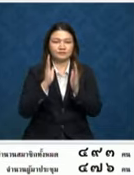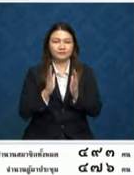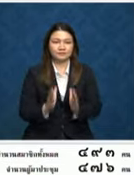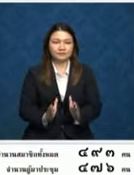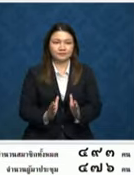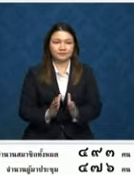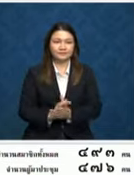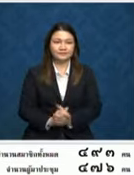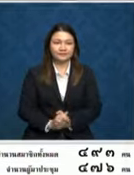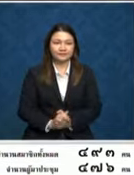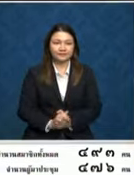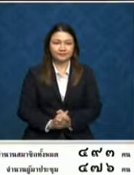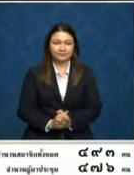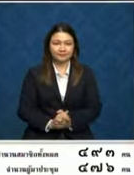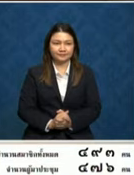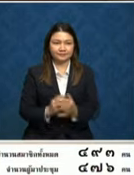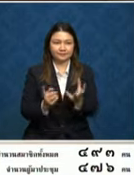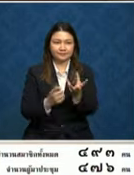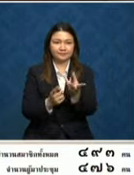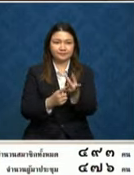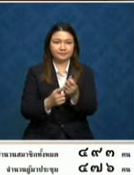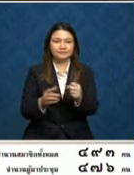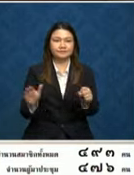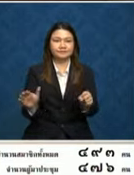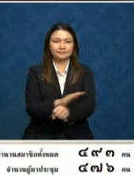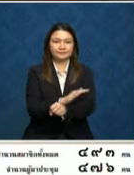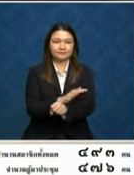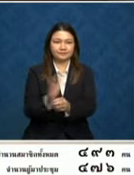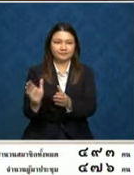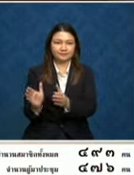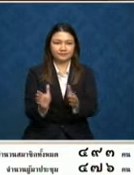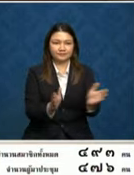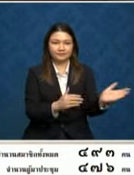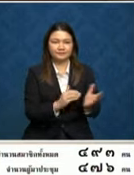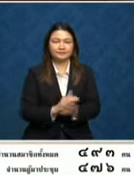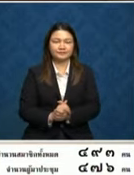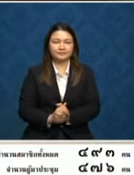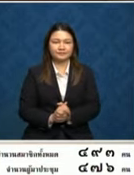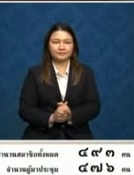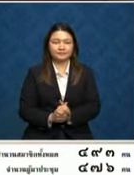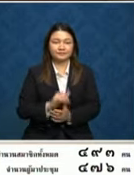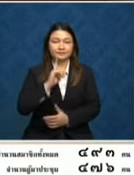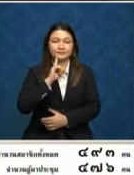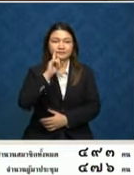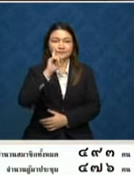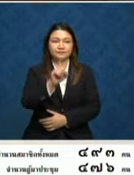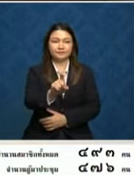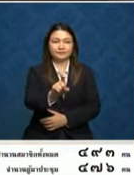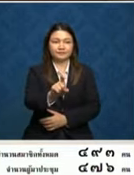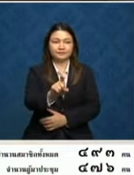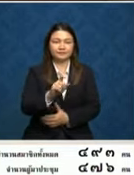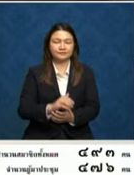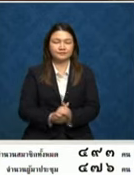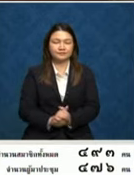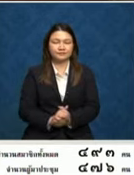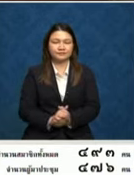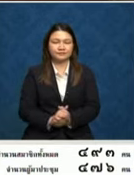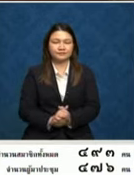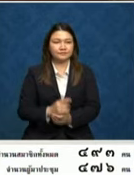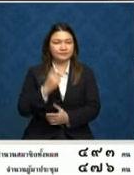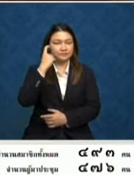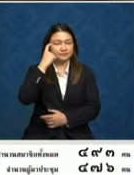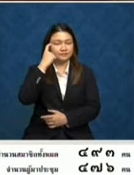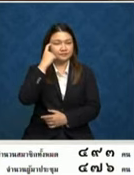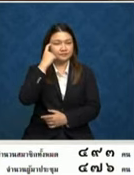437ท่านนะครับถือว่าครบวงประชุมนะครับต่อไปผมก็จะถามต่อไปว่าท่านจะเห็นด้วย